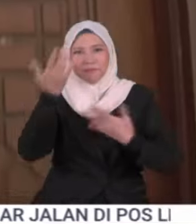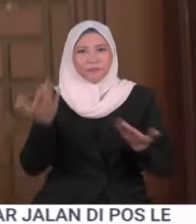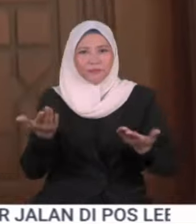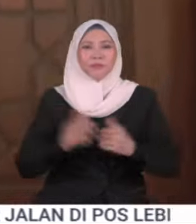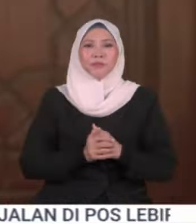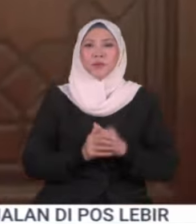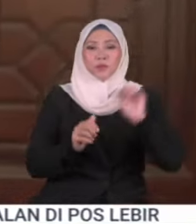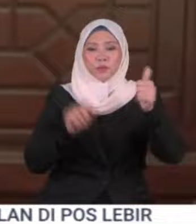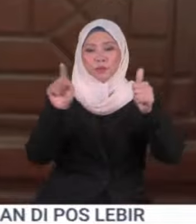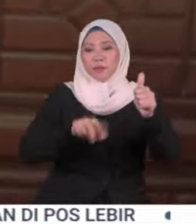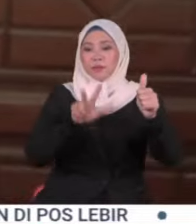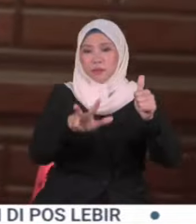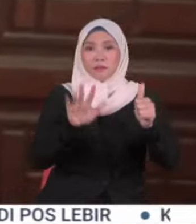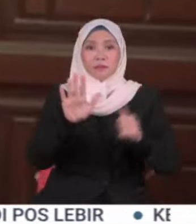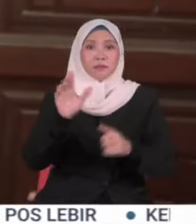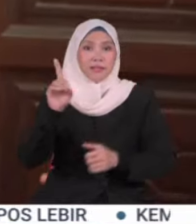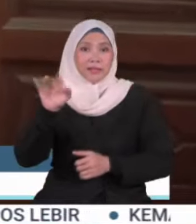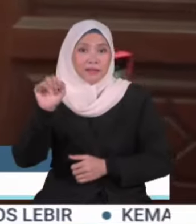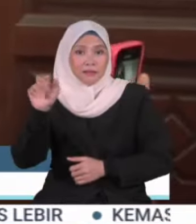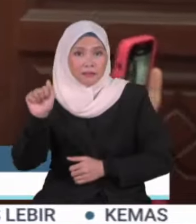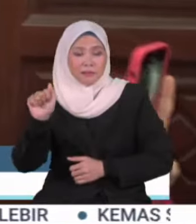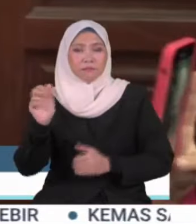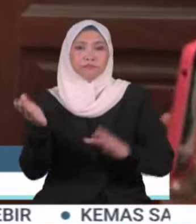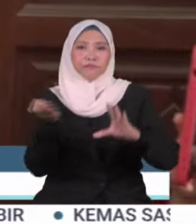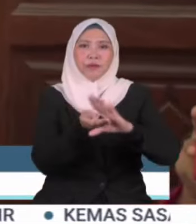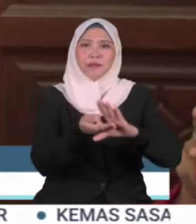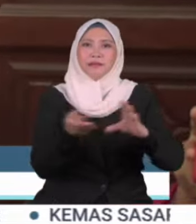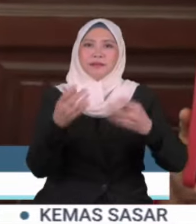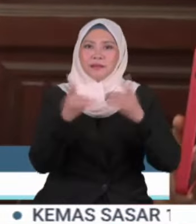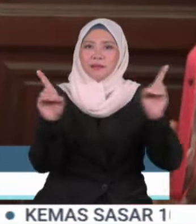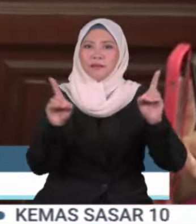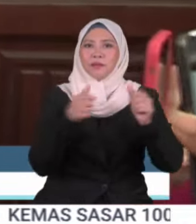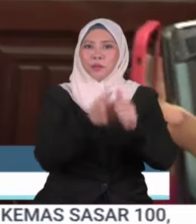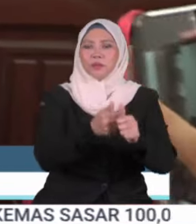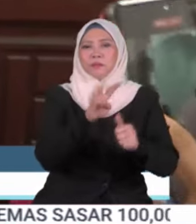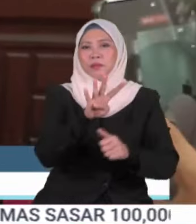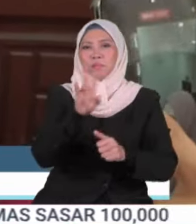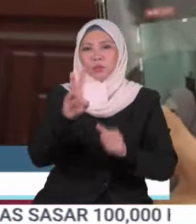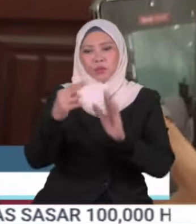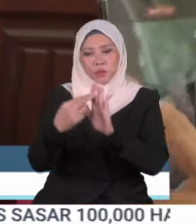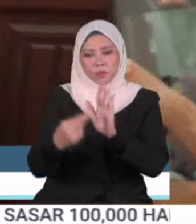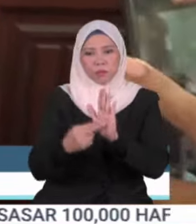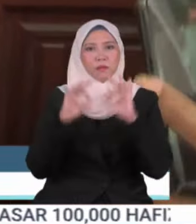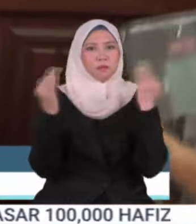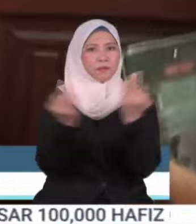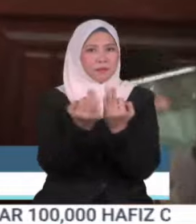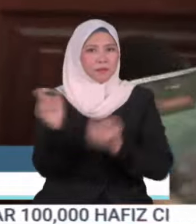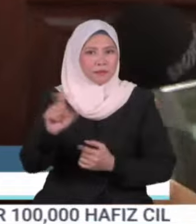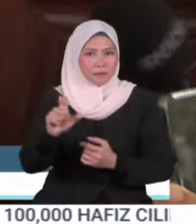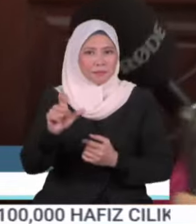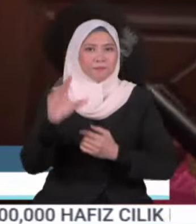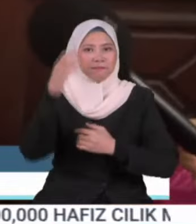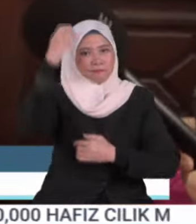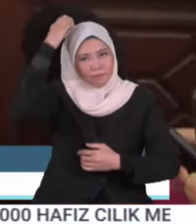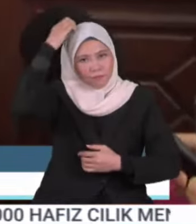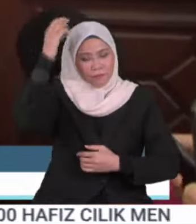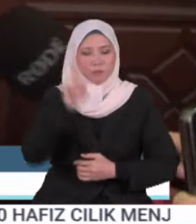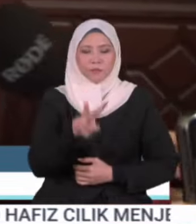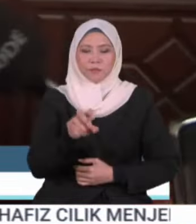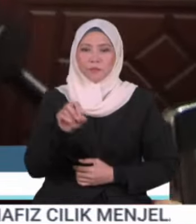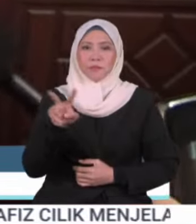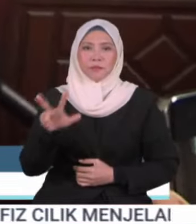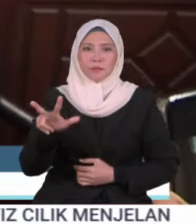10 emas lalu Diana memvolelkan permohonan cerai mengikuti section 47 undang-undang keluarga Islam Negeri islano